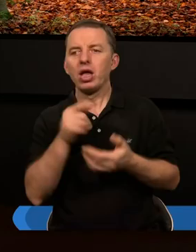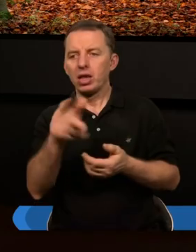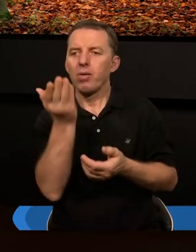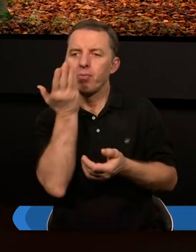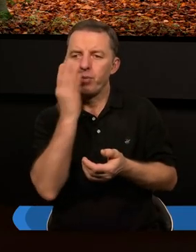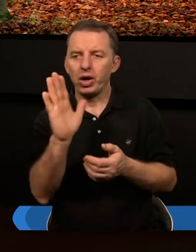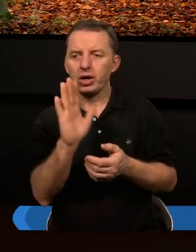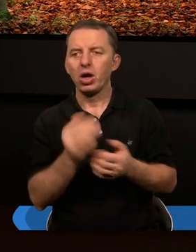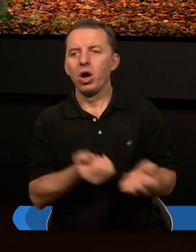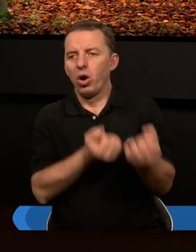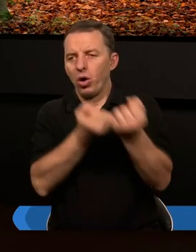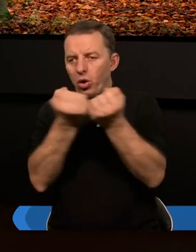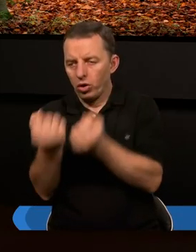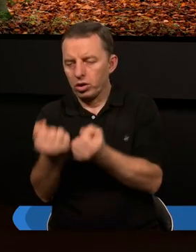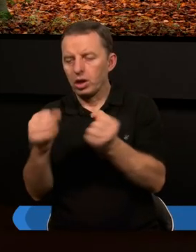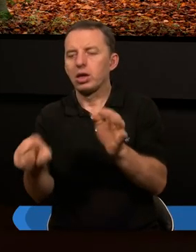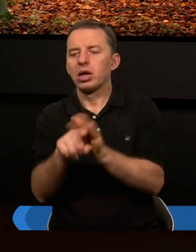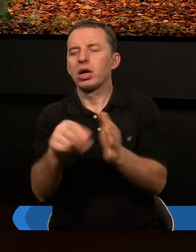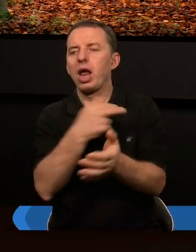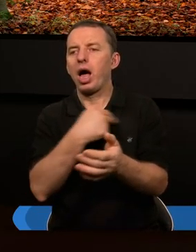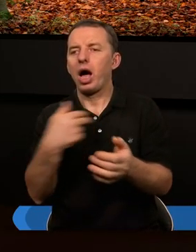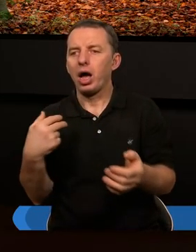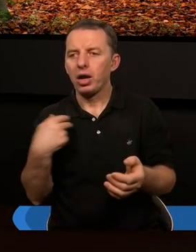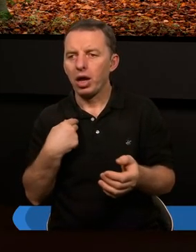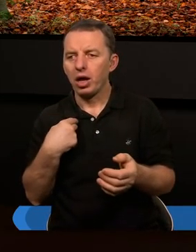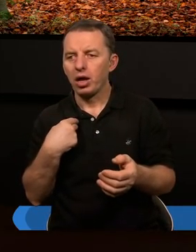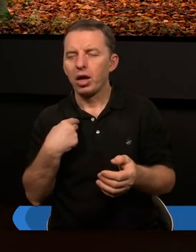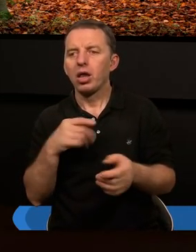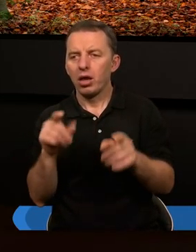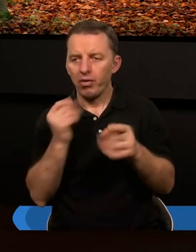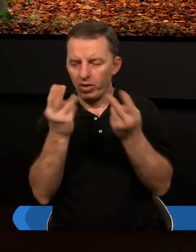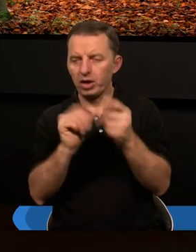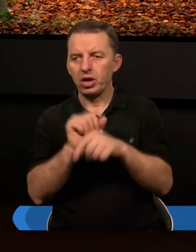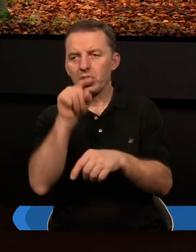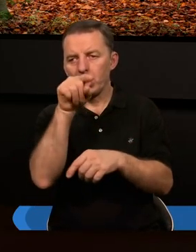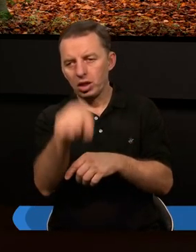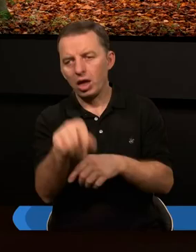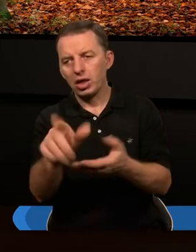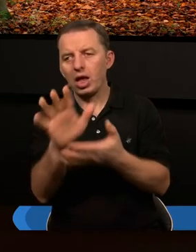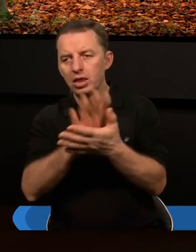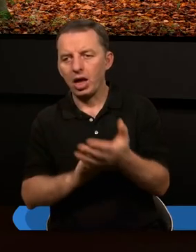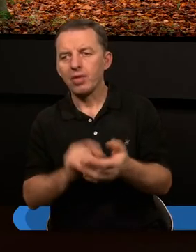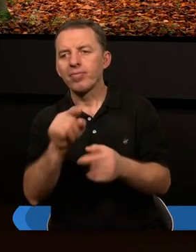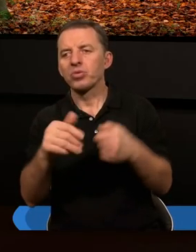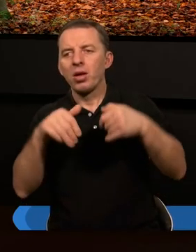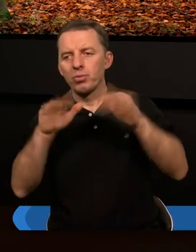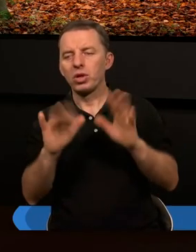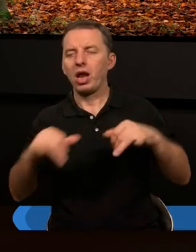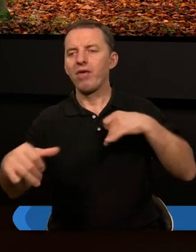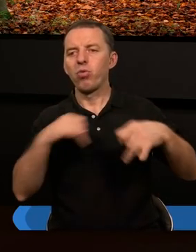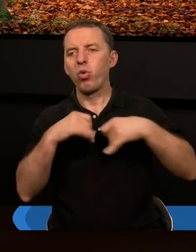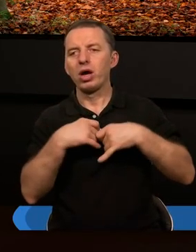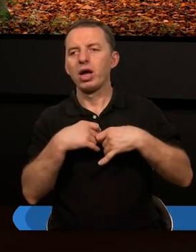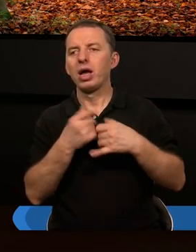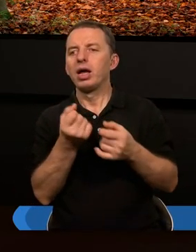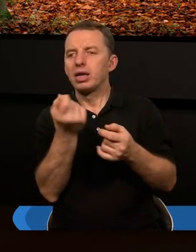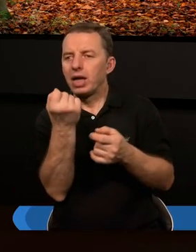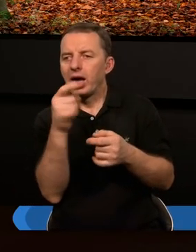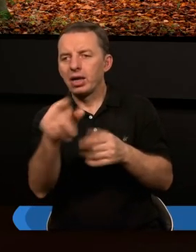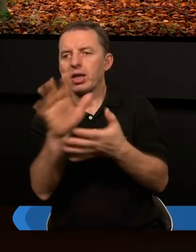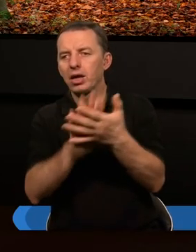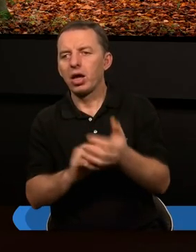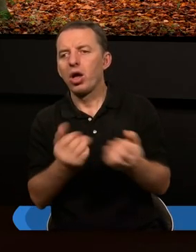tym bardziej odnosi się to dla nas. Wydaje mi się, że też jeszcze jest ważne to, że ten tekst o poddawaniu się władzy jest zaraz